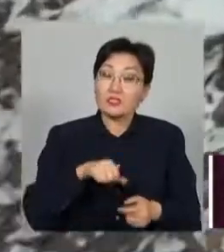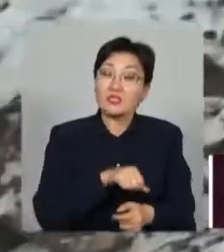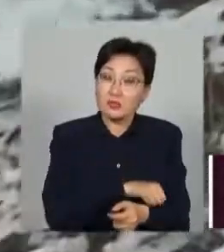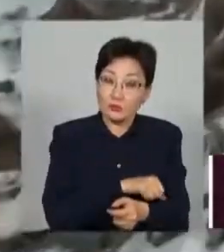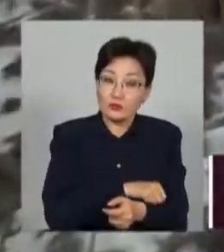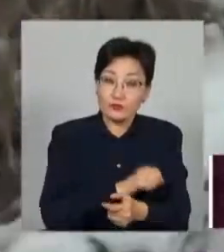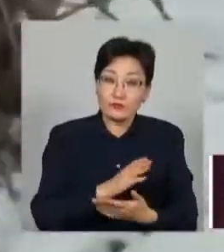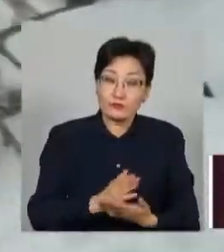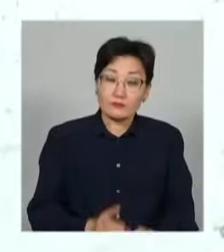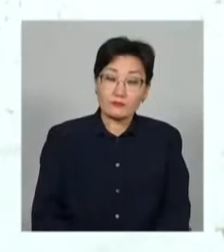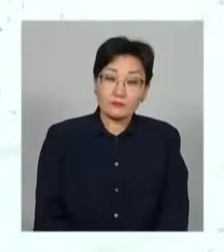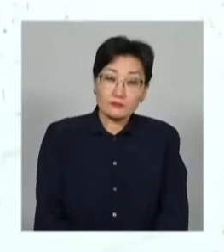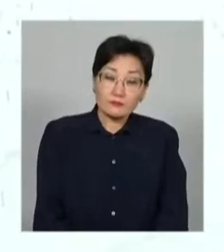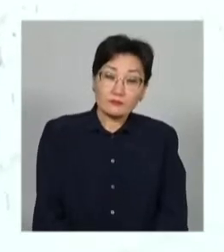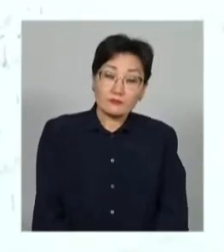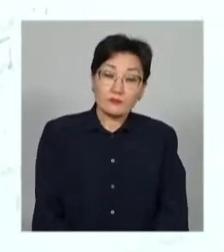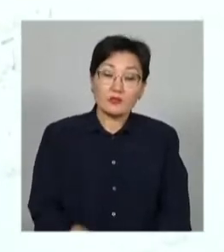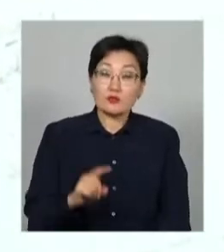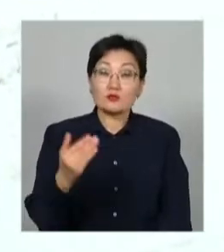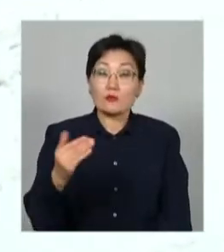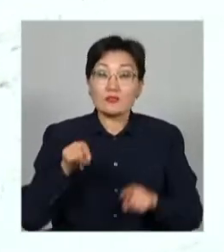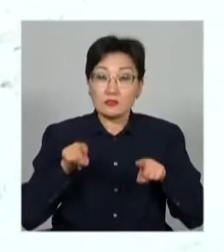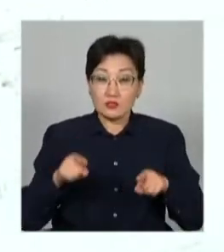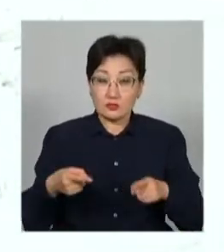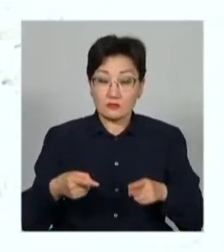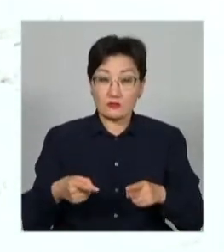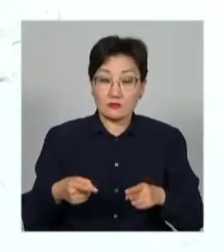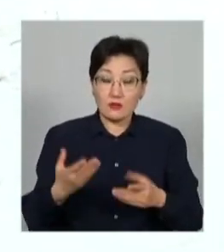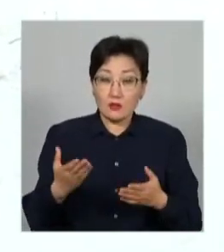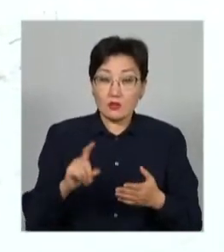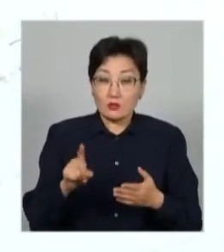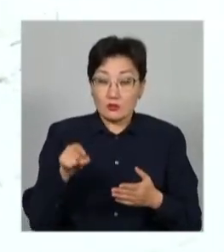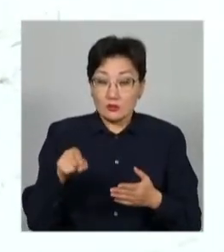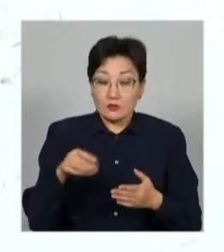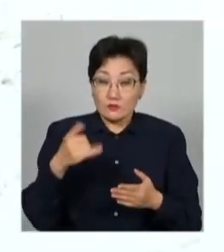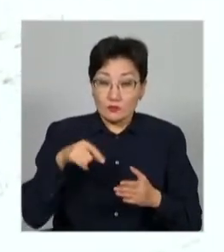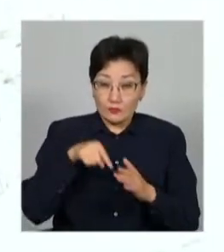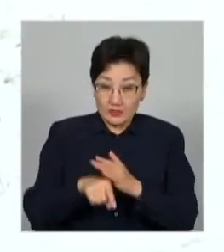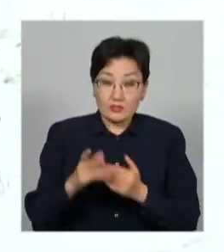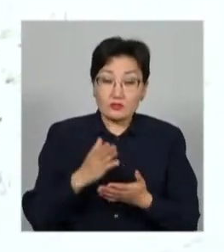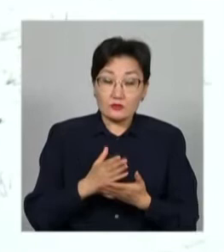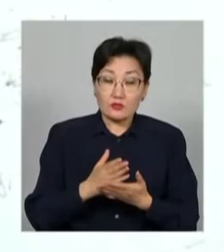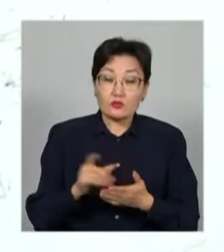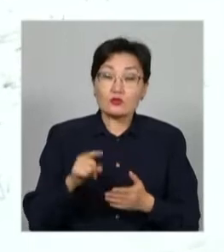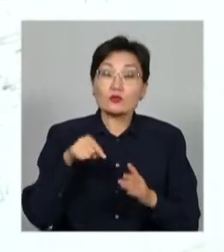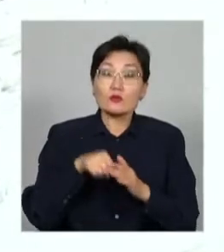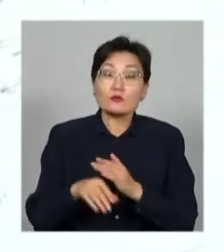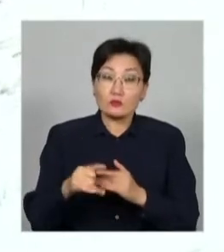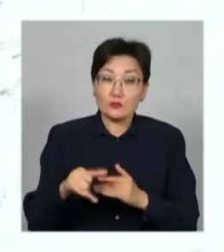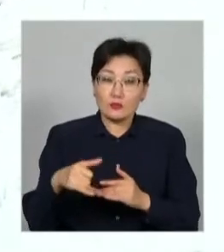наркотики. За что задержан? За то, что в сумке лежит. Что у вас там